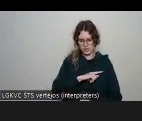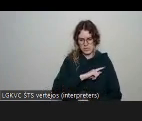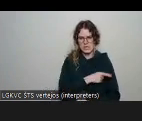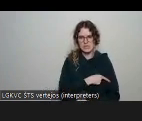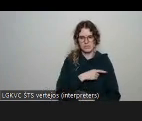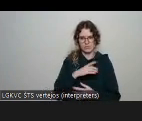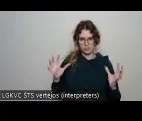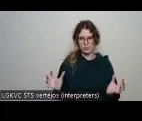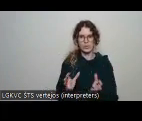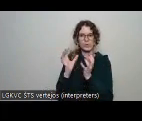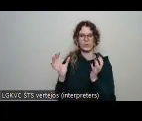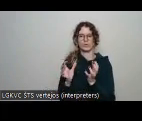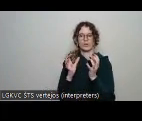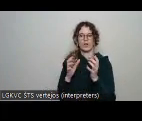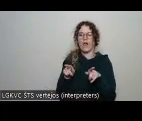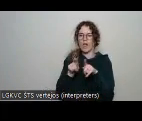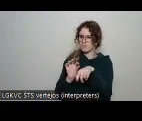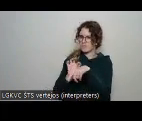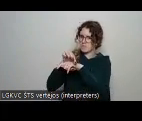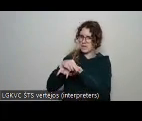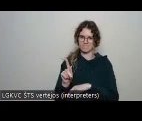Ir kad nebūtų prievartos.